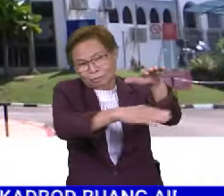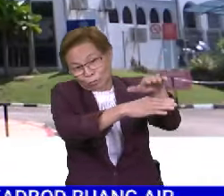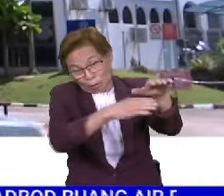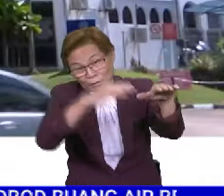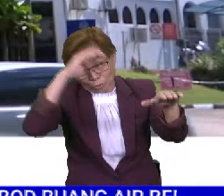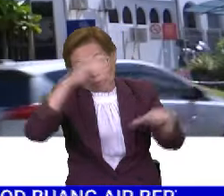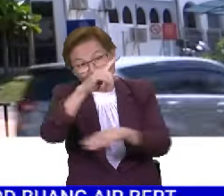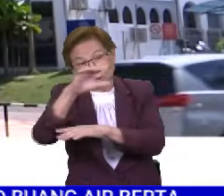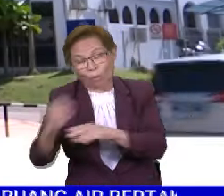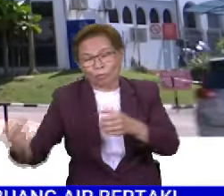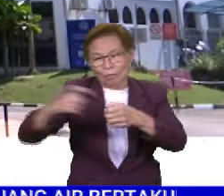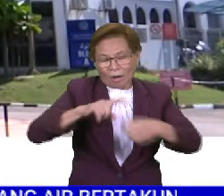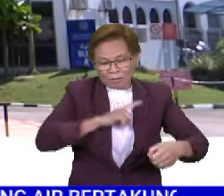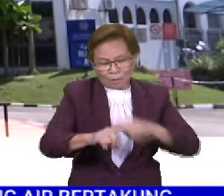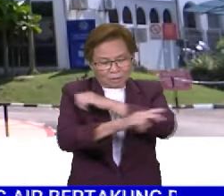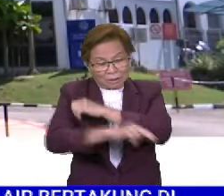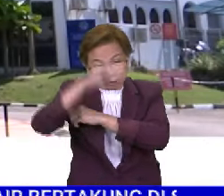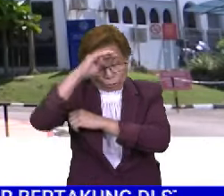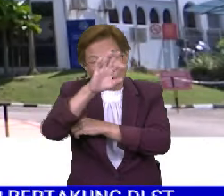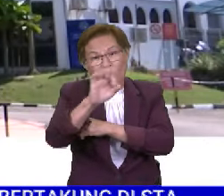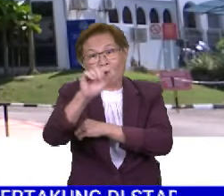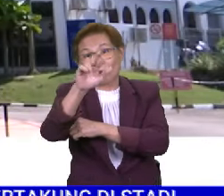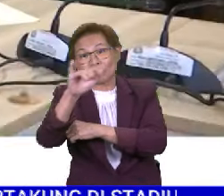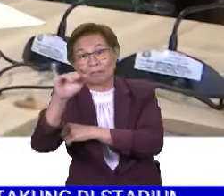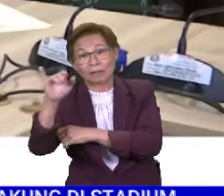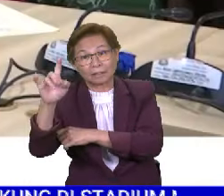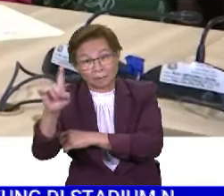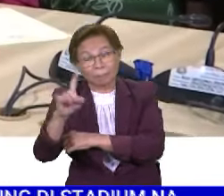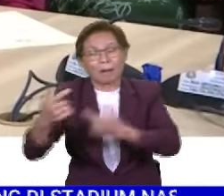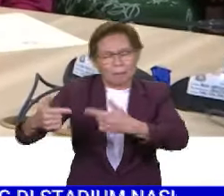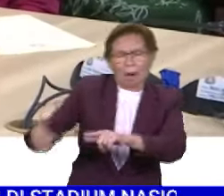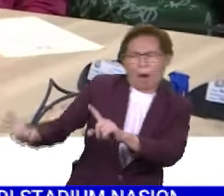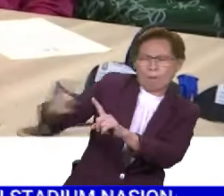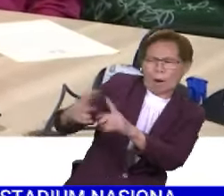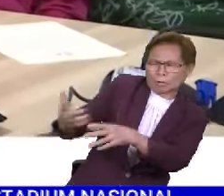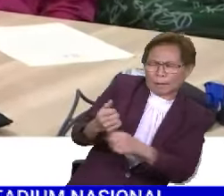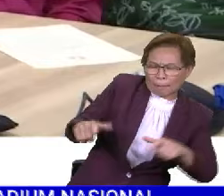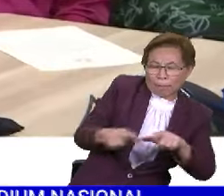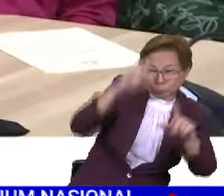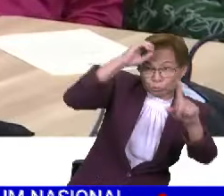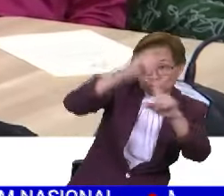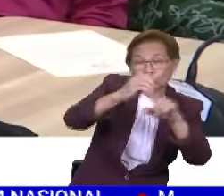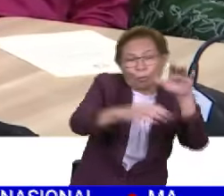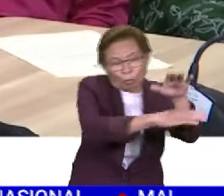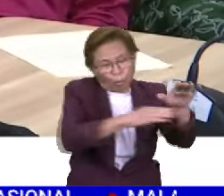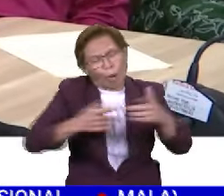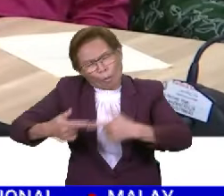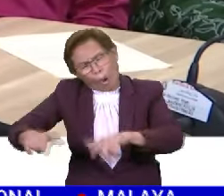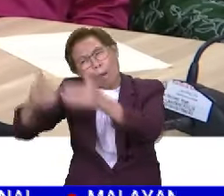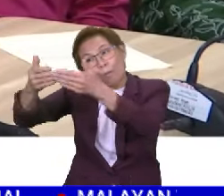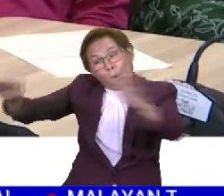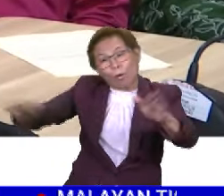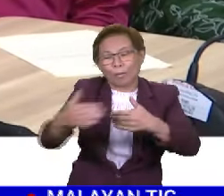Hai Eko halliwell agama Islam Negeri Muhammad Farid Muhammad Khalid berkata permohonan mendapatkan remix Banyu tujuan tersebut masih dibuka